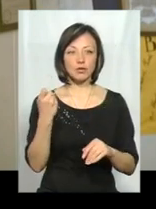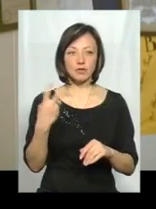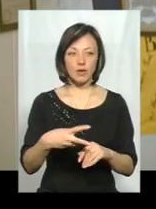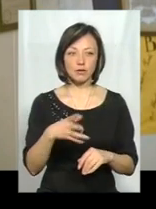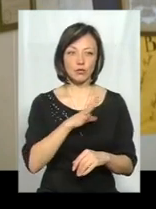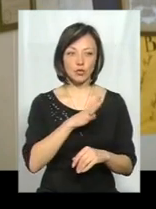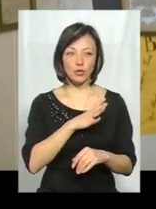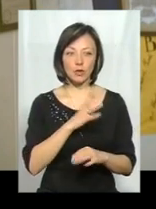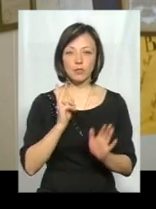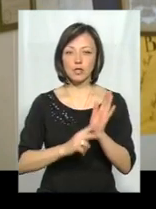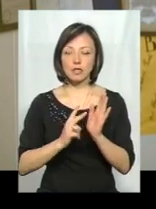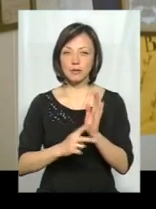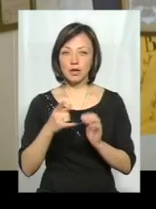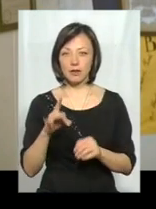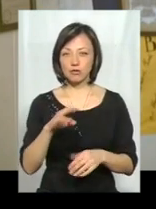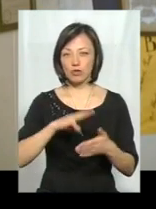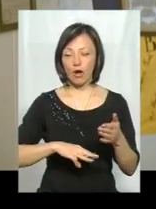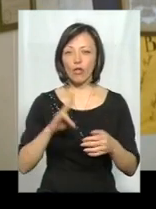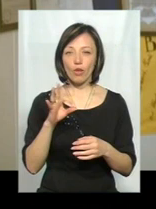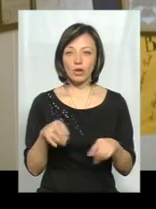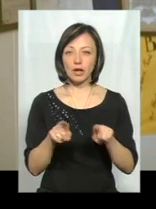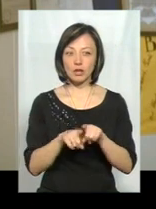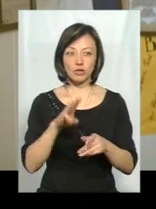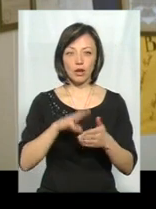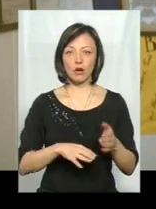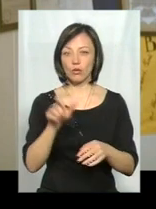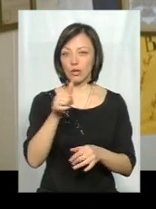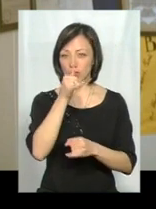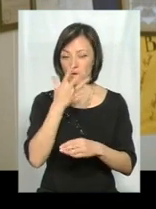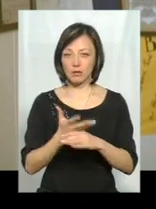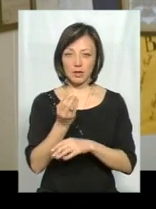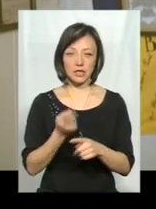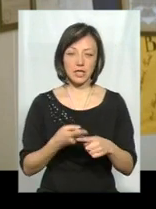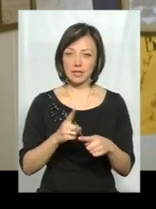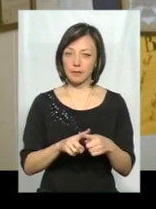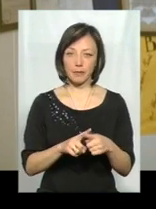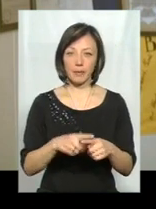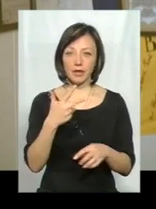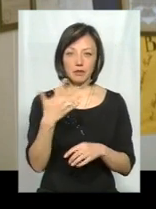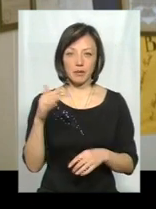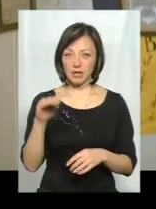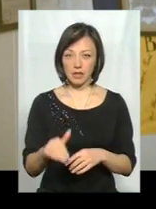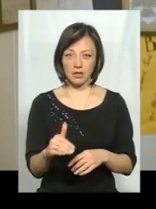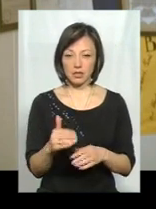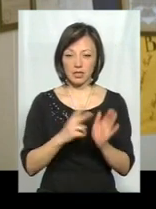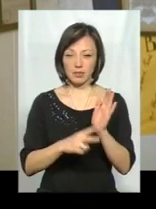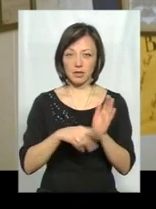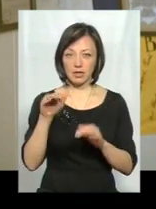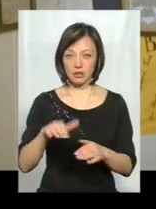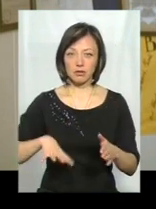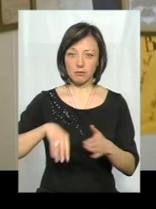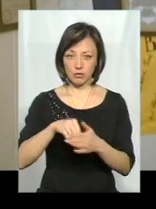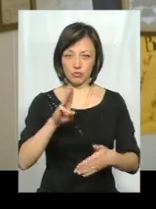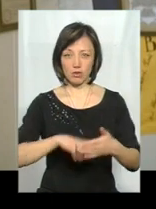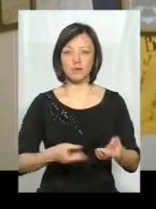120 були по 70 гривень штрафи. Були такі штрафи, що людина могла сплатити його, а це ж 35 тисяч зараз чи 70 тисяч заплатити,